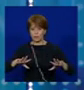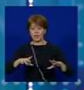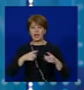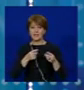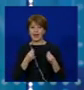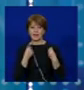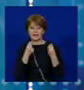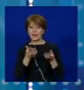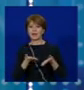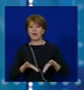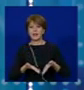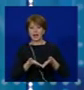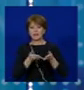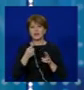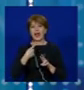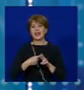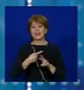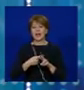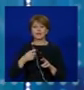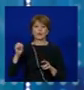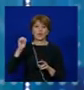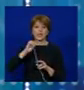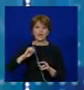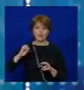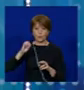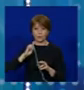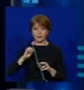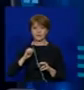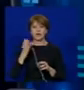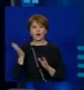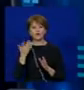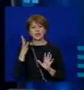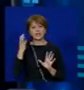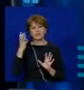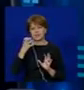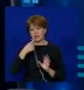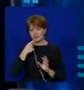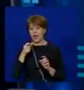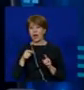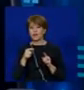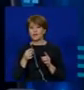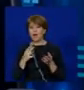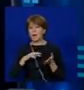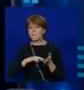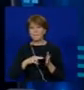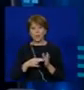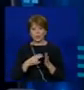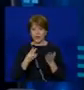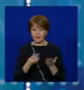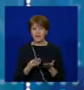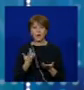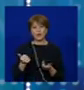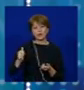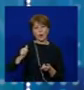на нашата НАТО и европейска ориентация още 90-те години. Това е модела, който